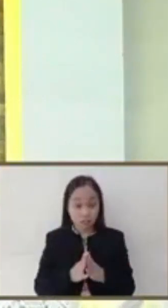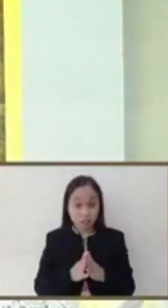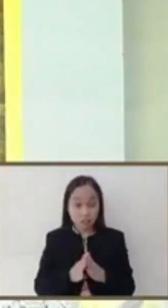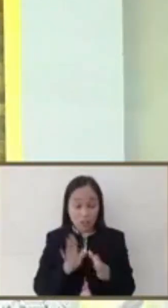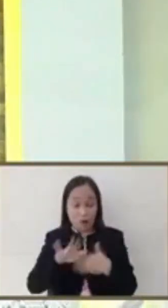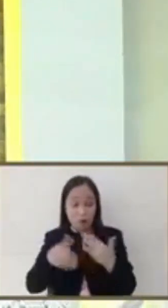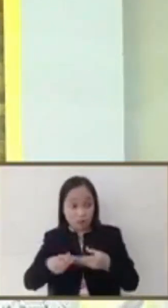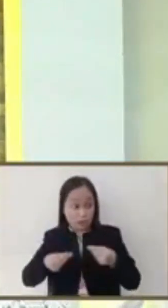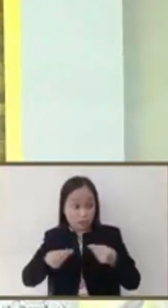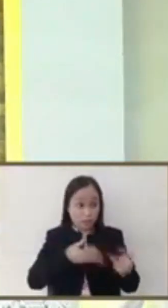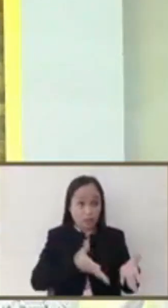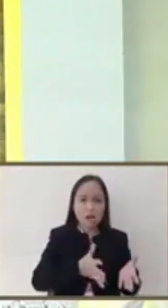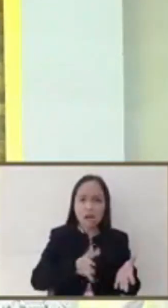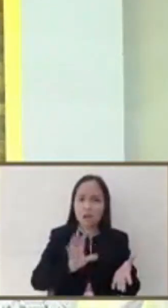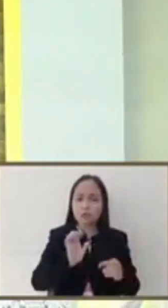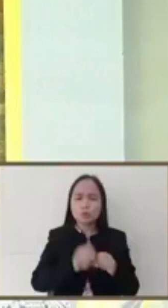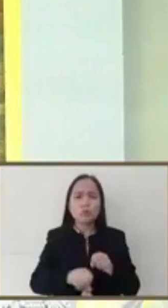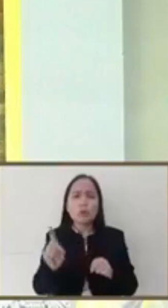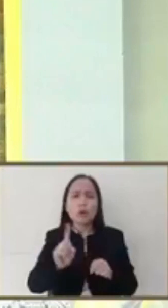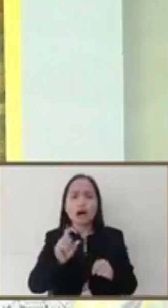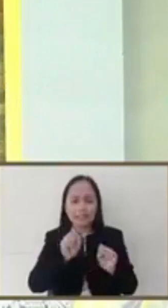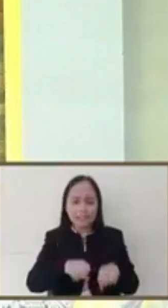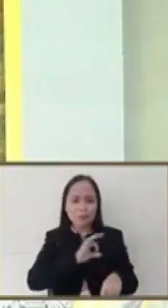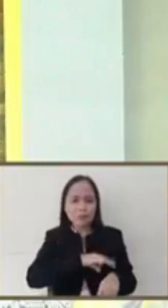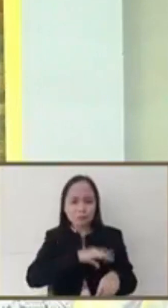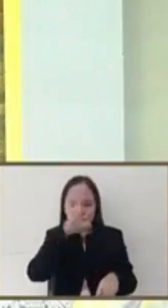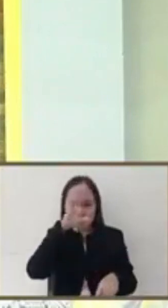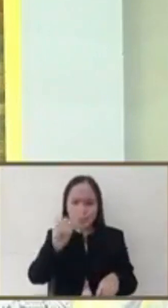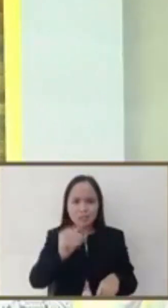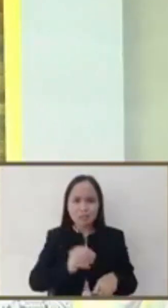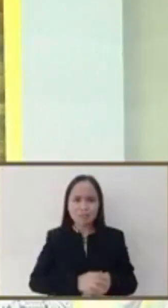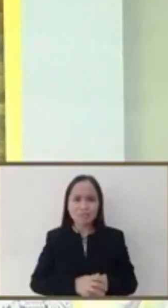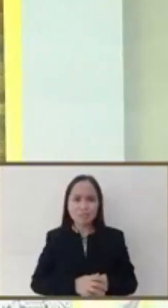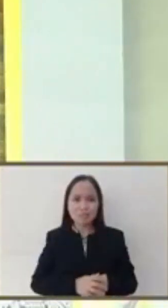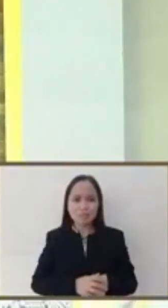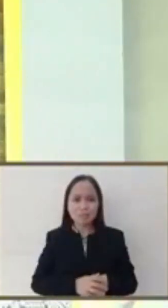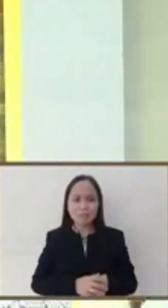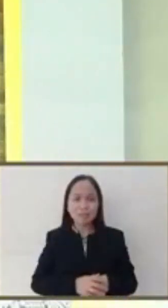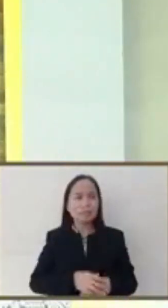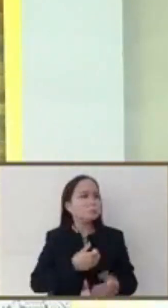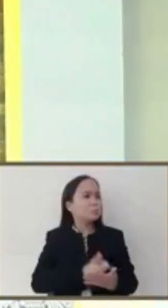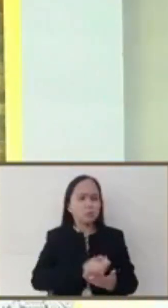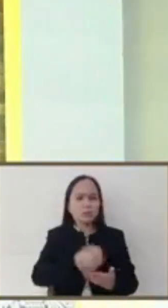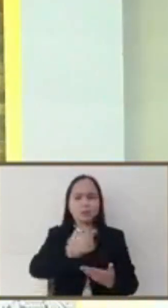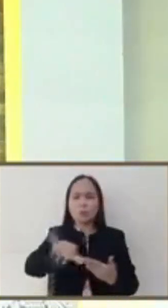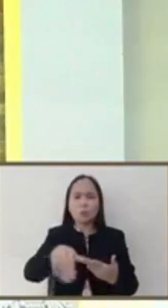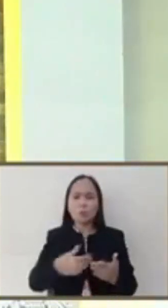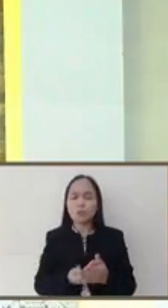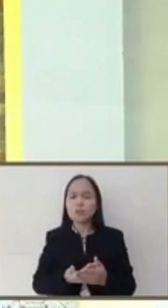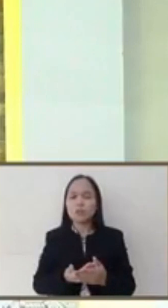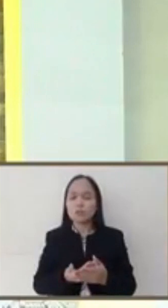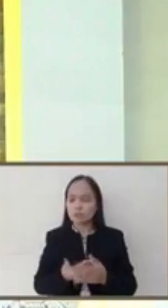yon. What shall it profit a man if he shall gain the whole world? He spent everything in the whole